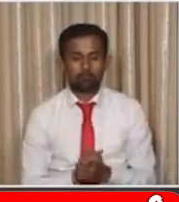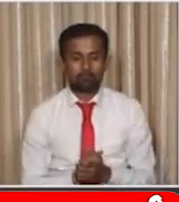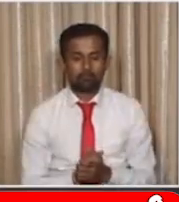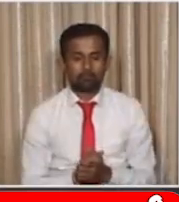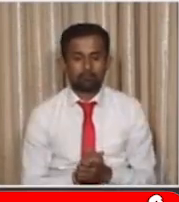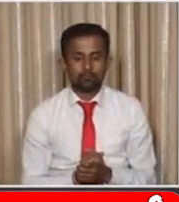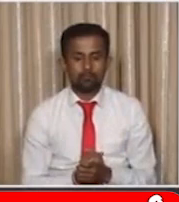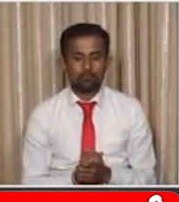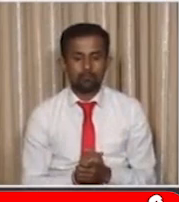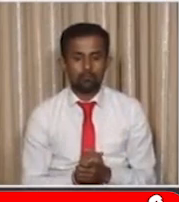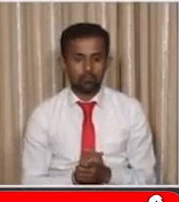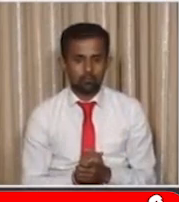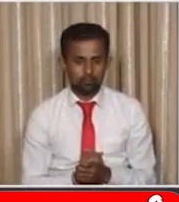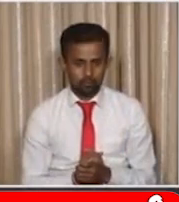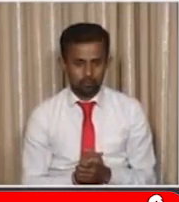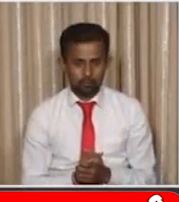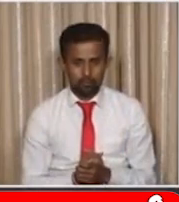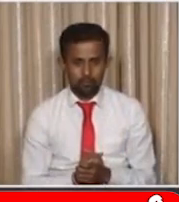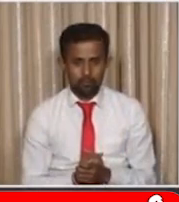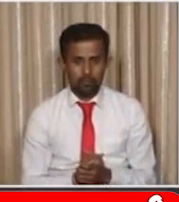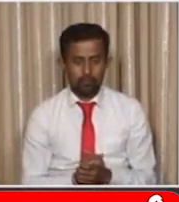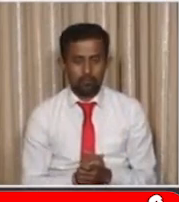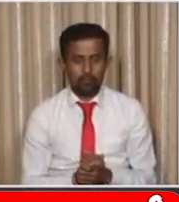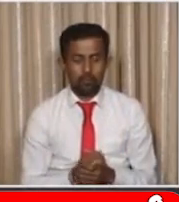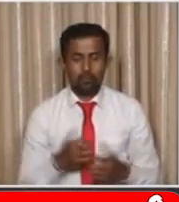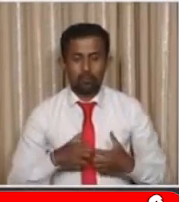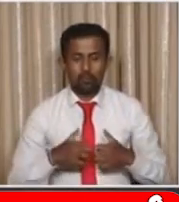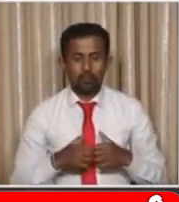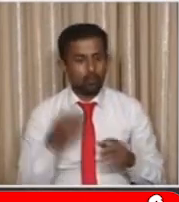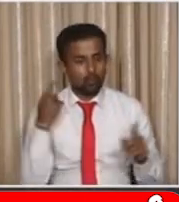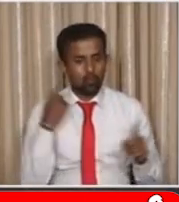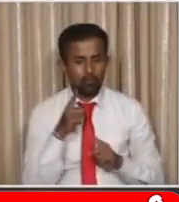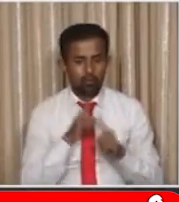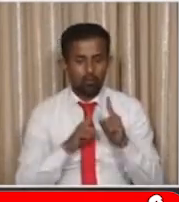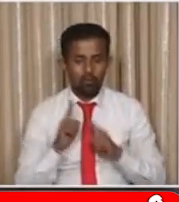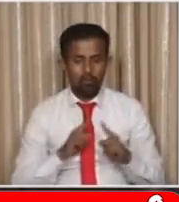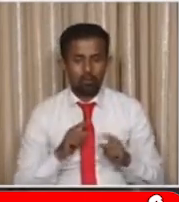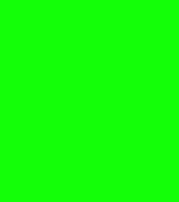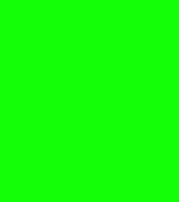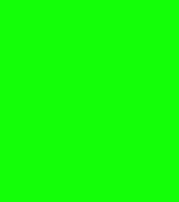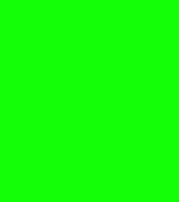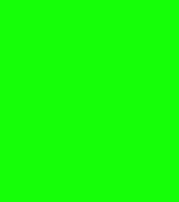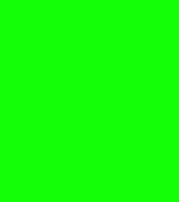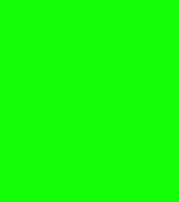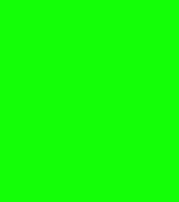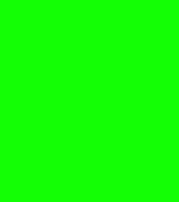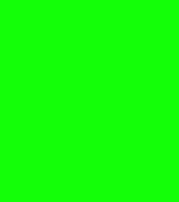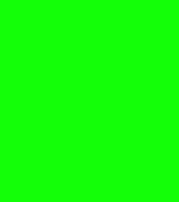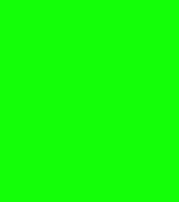தேவையானவர்களை மக்கள் குடியிருந்தவைகளை மக்களுக்கு விடுவித்து தருவதாக கூறியிருக்கிறார். நல்ல அறிகுறி.